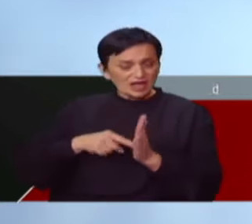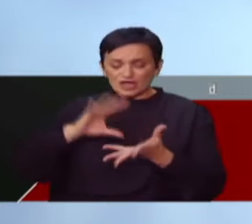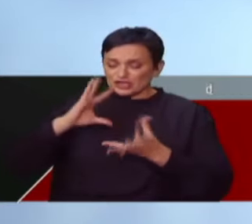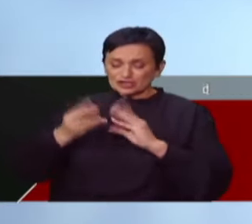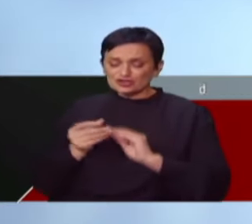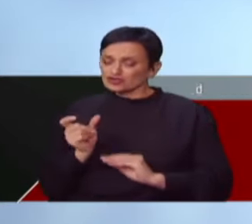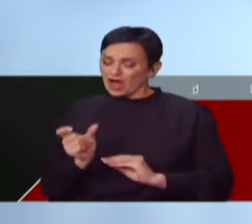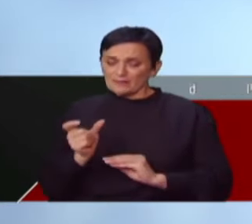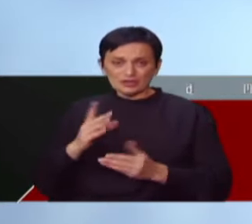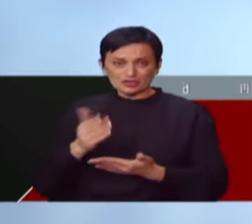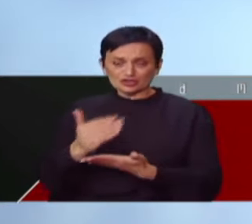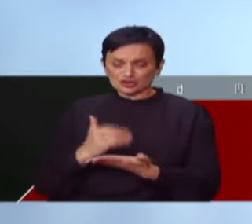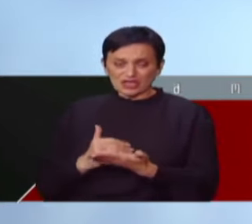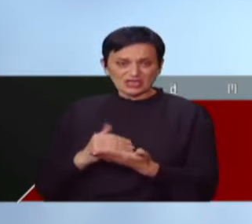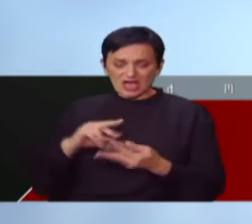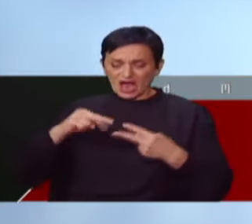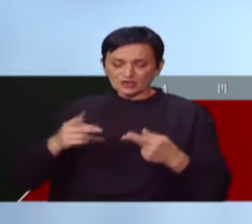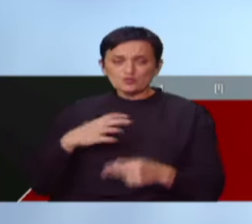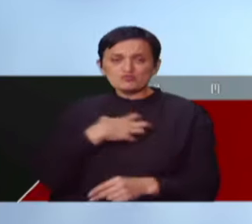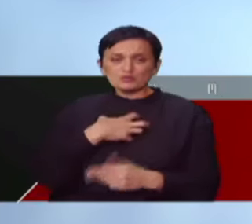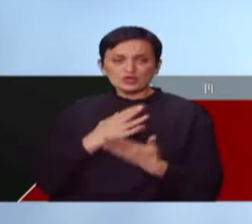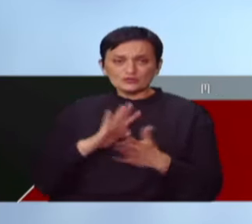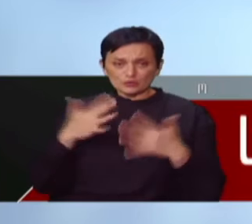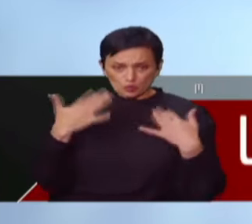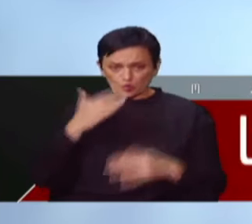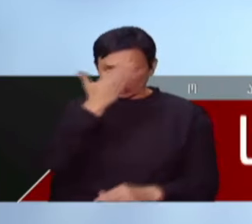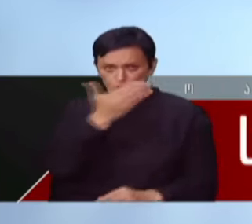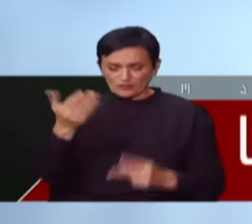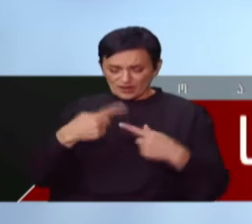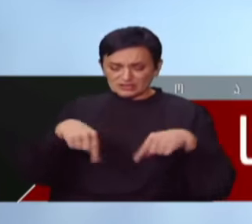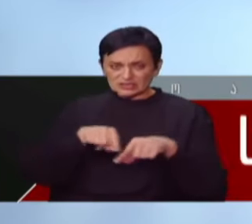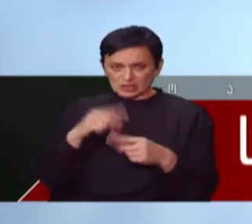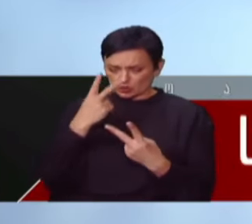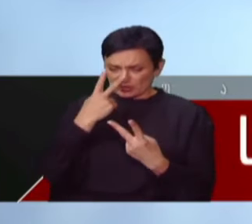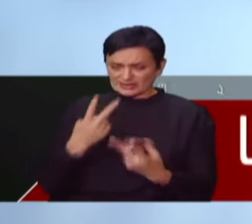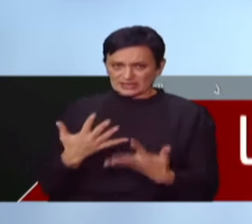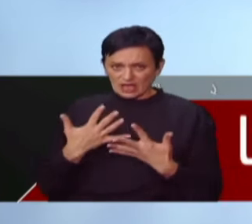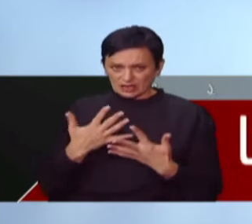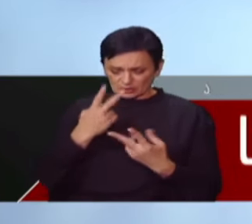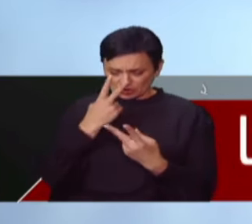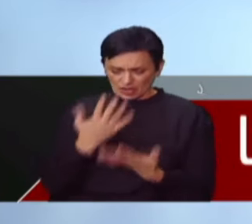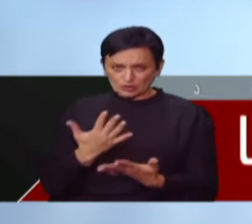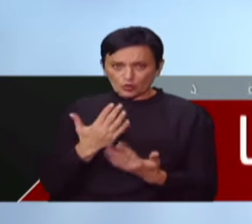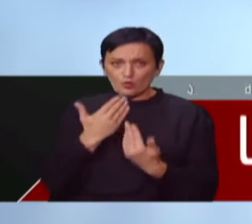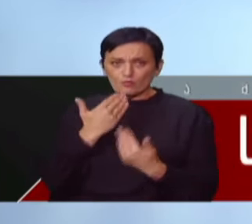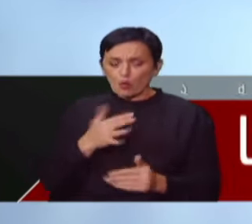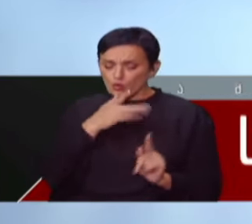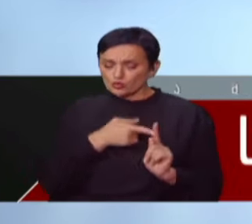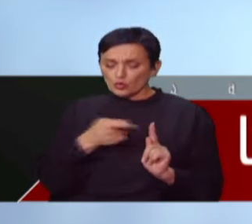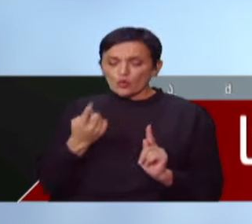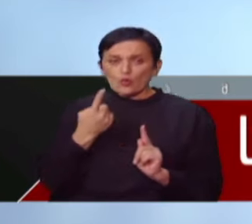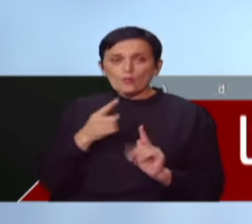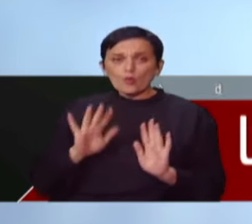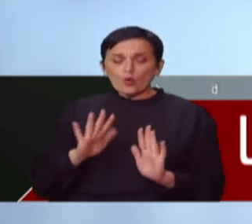არის მშრალი, შედეგი, იმიტომ რომ არ აქვს მნიშვნელობა. უკვე საზოგადოება ნათლად დაინახა, ნათლად ხედავს ბოლო წლებია და არ მხოლოდ